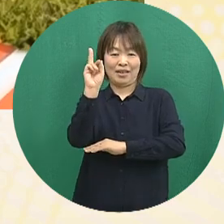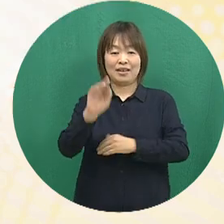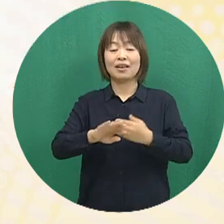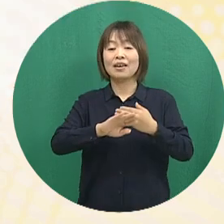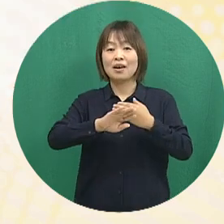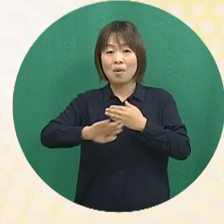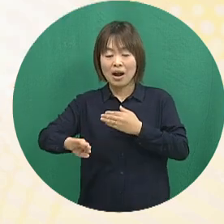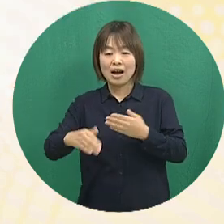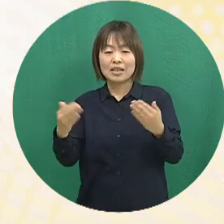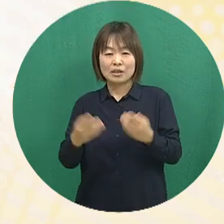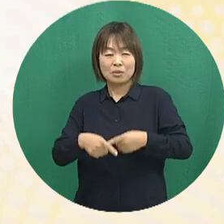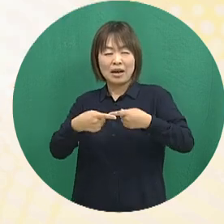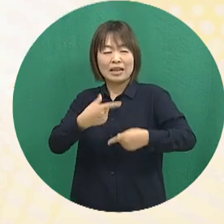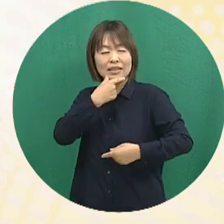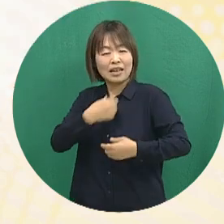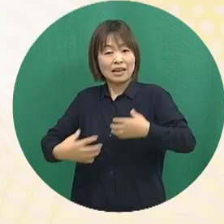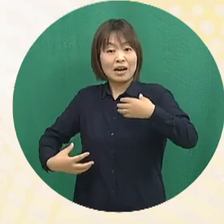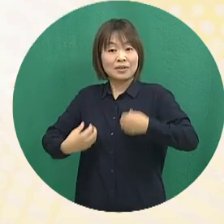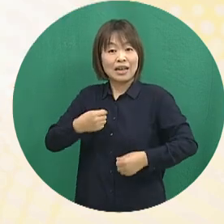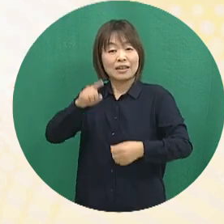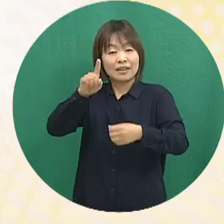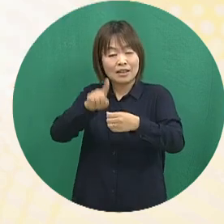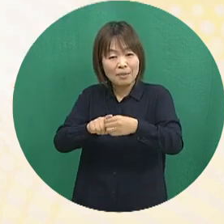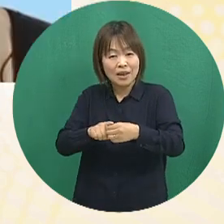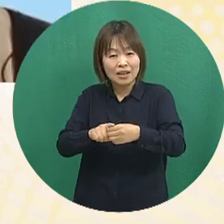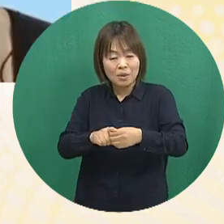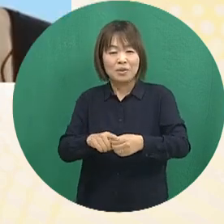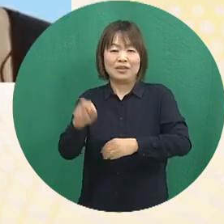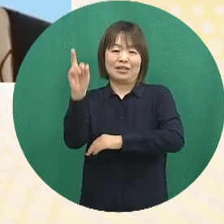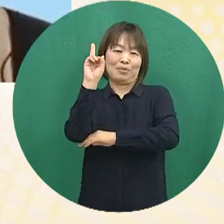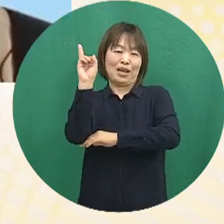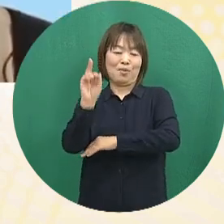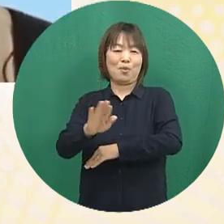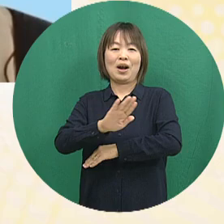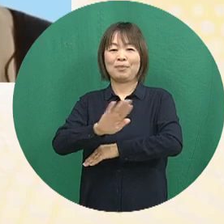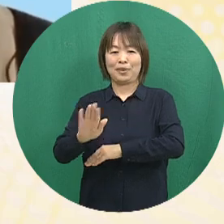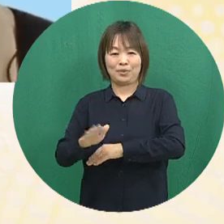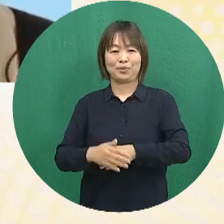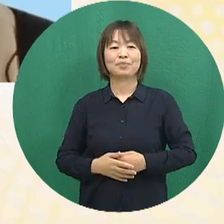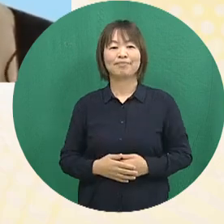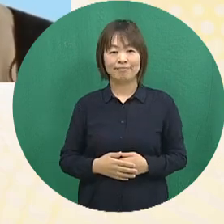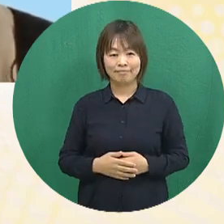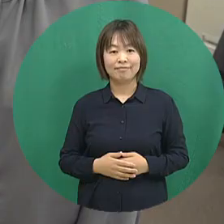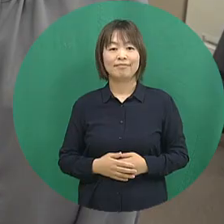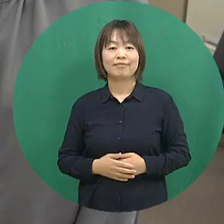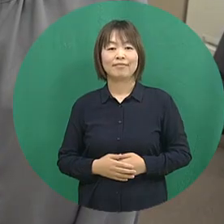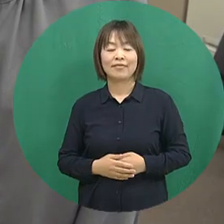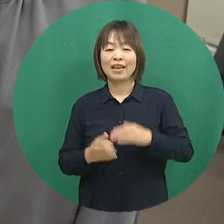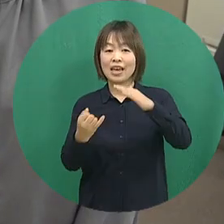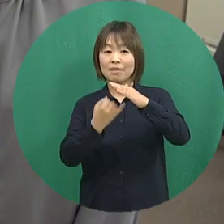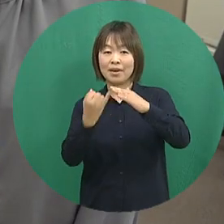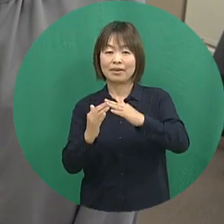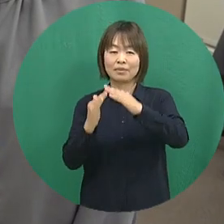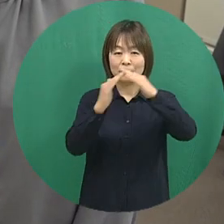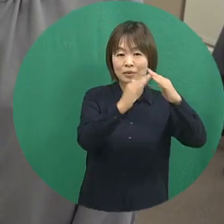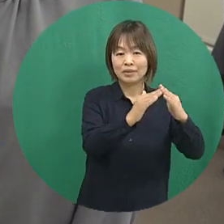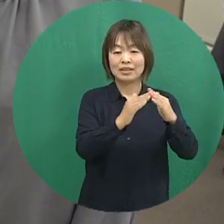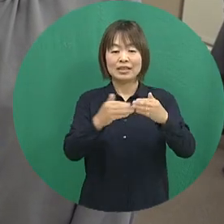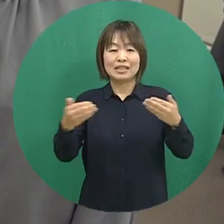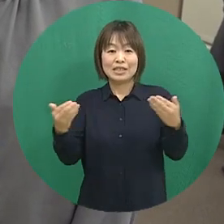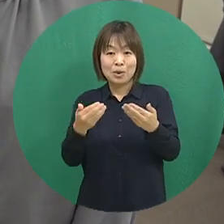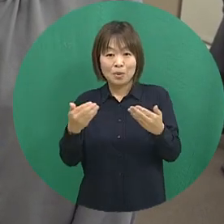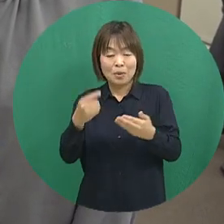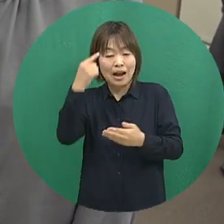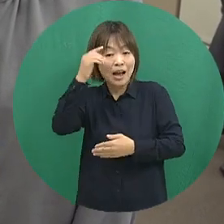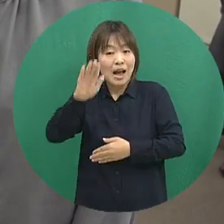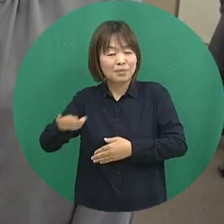ほか、愛媛への就職を考える学生さん向けの就活セミナーも実施しています。 愛媛への移住や就職